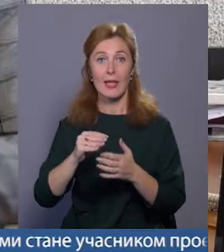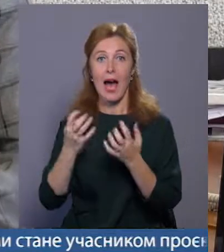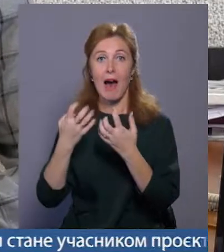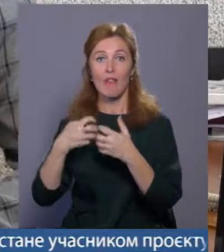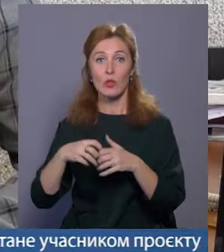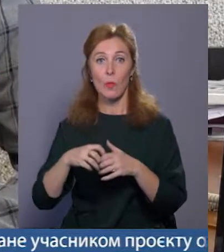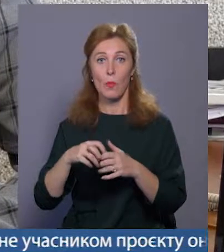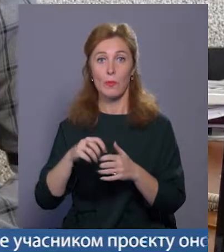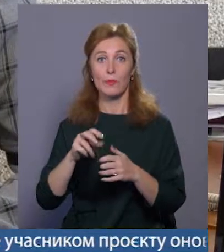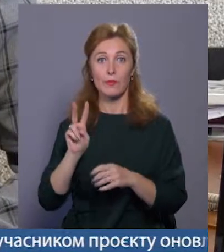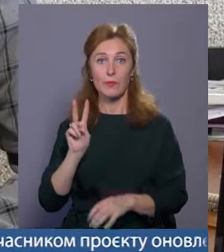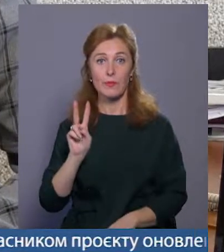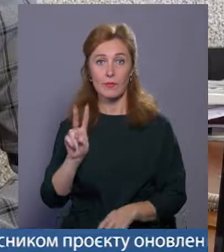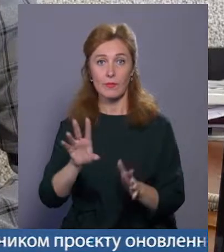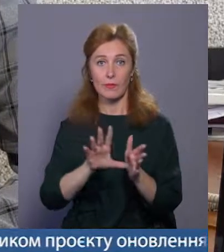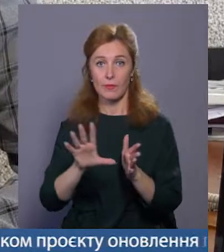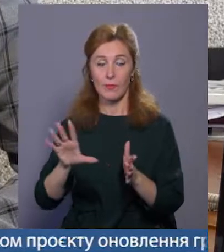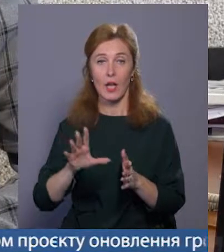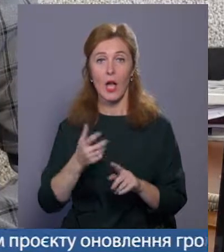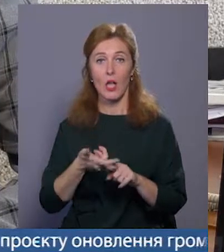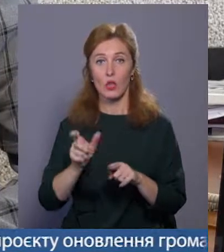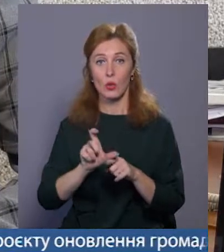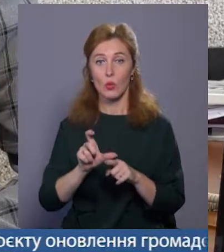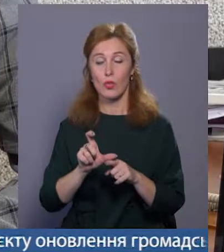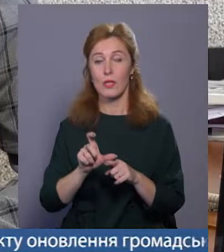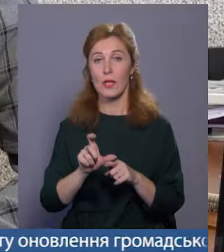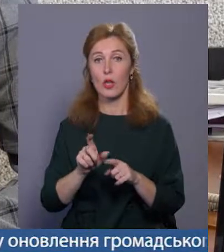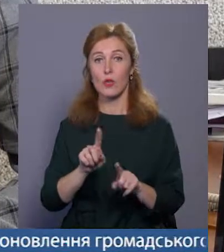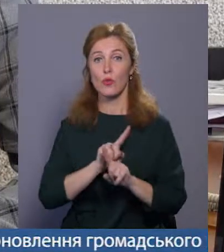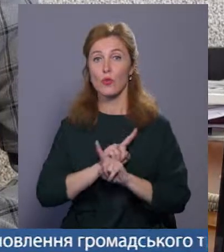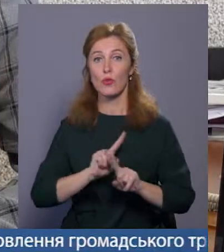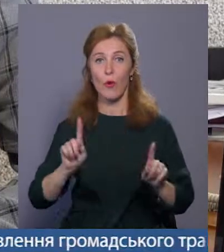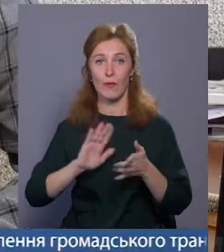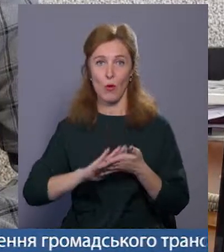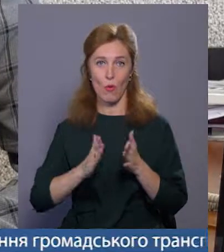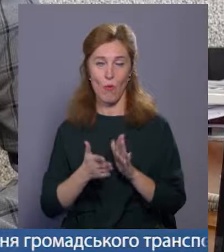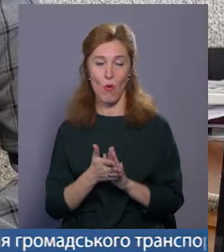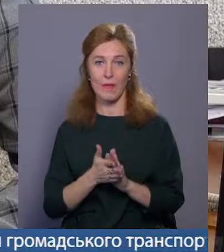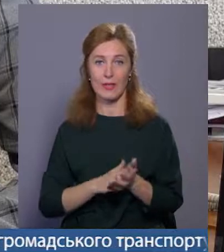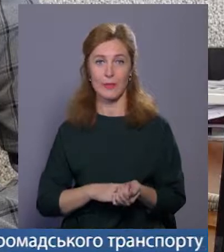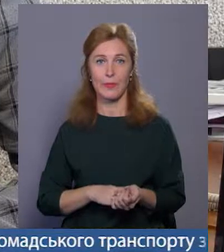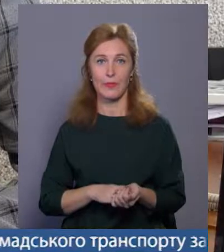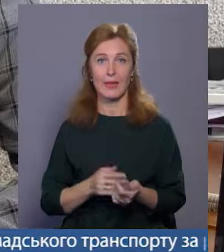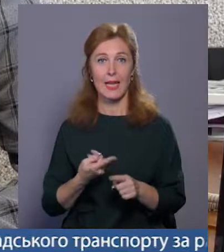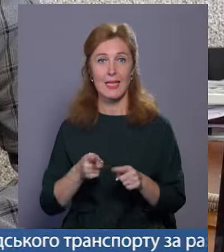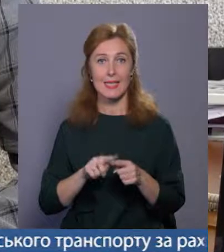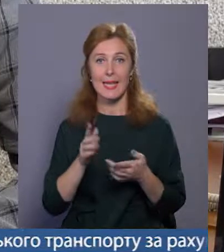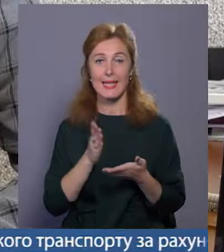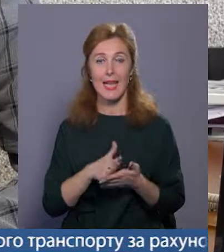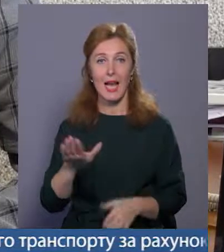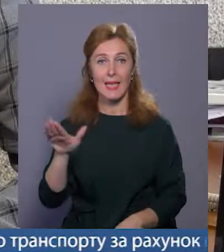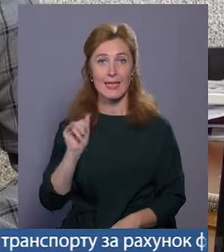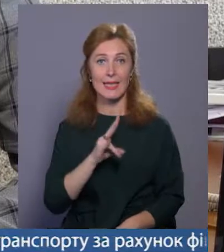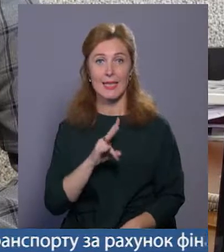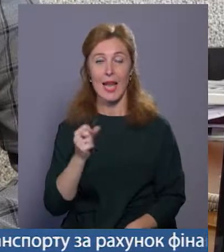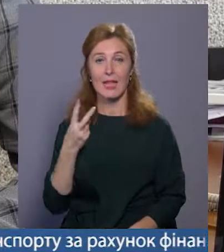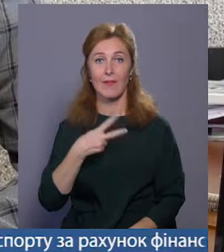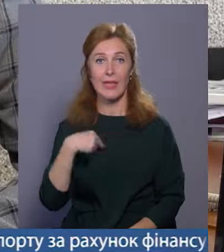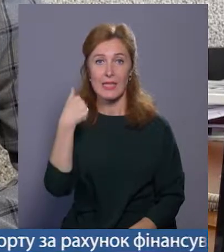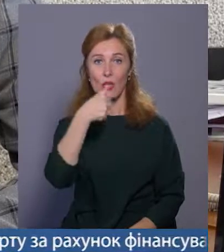на автономному ході. Тут дуже, я би сказав, чудові умови кредитування. Це є кредит на 20